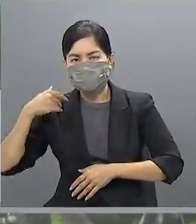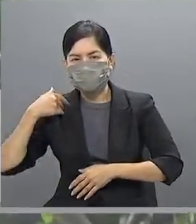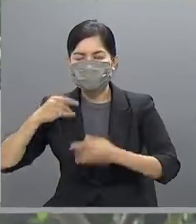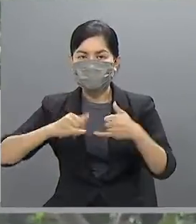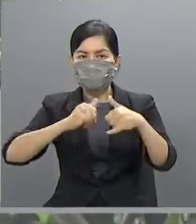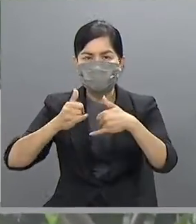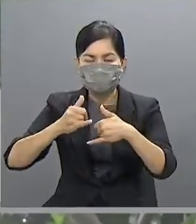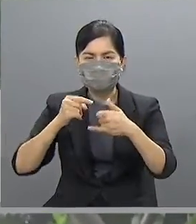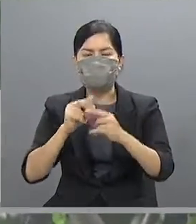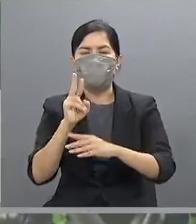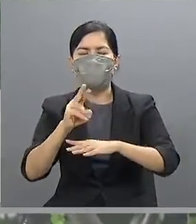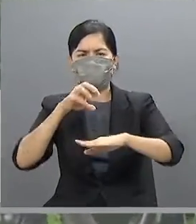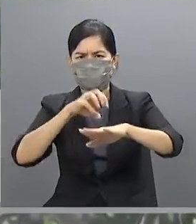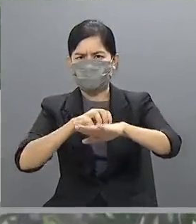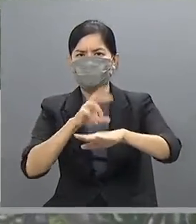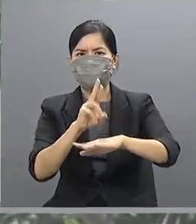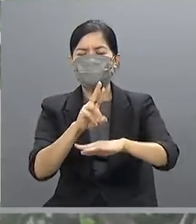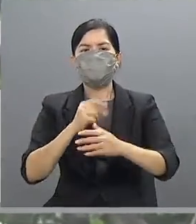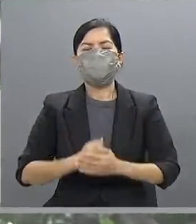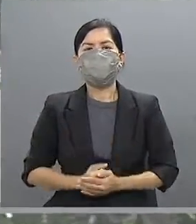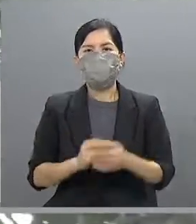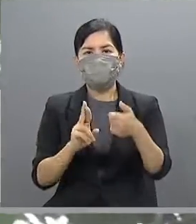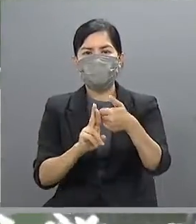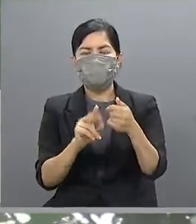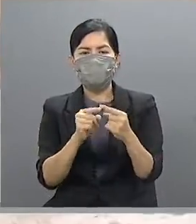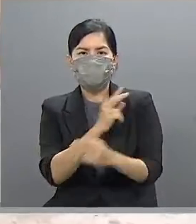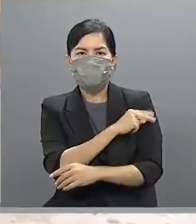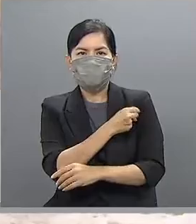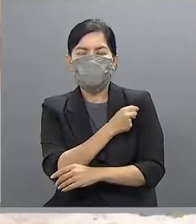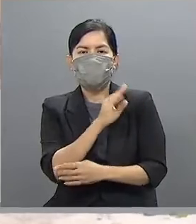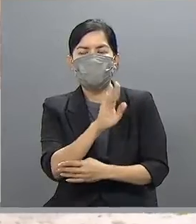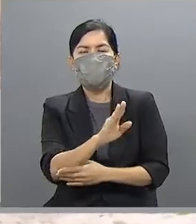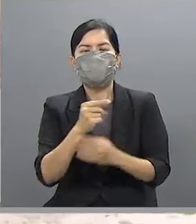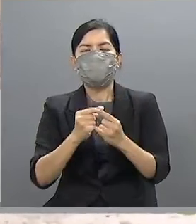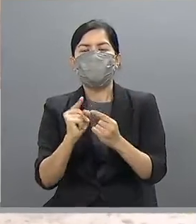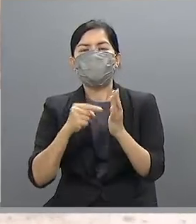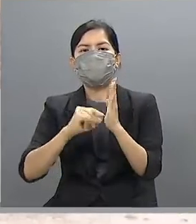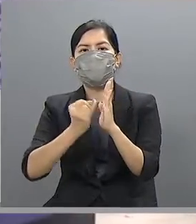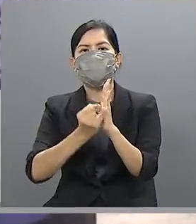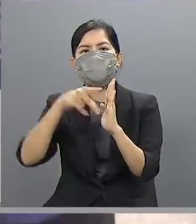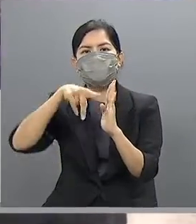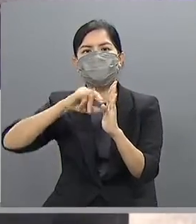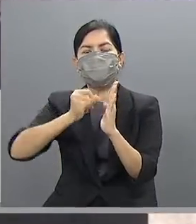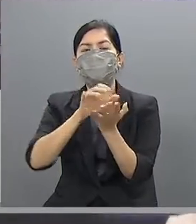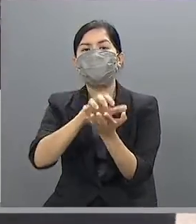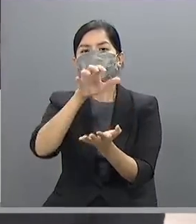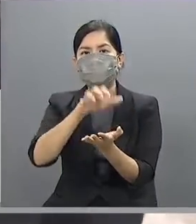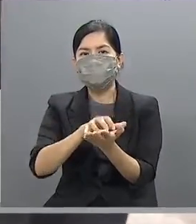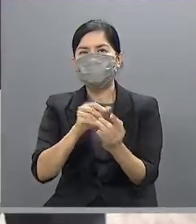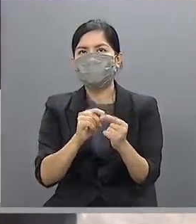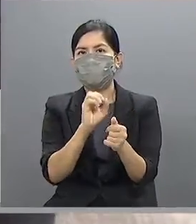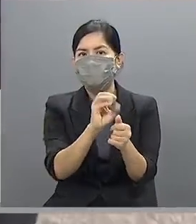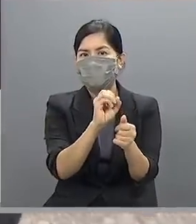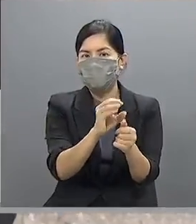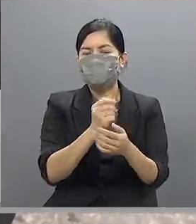ซึ่งทางเราในภาษาธารณสุขจังหวัดพิจิตรระบุว่าเพื่อความปลอดภัยจึงไปให้ความรู้ในการปฏิบัติตัวเมื่อต้องอยู่กับ